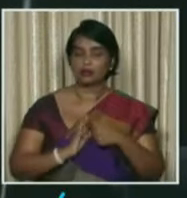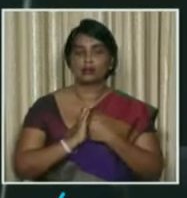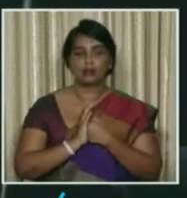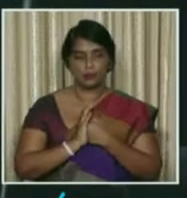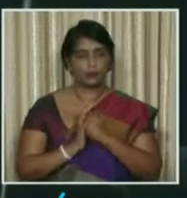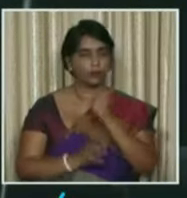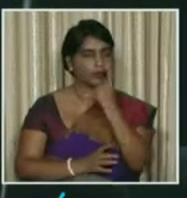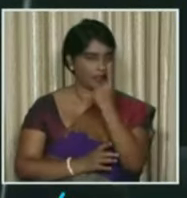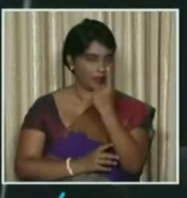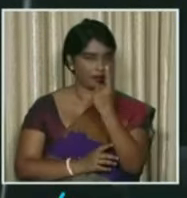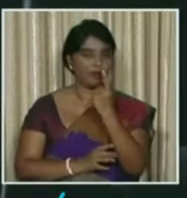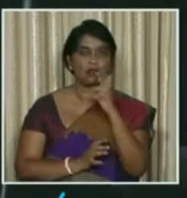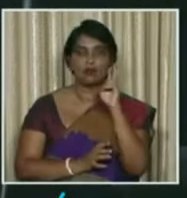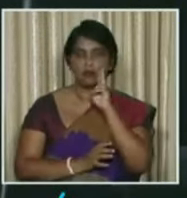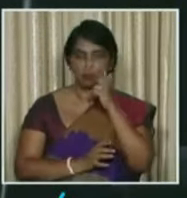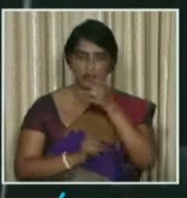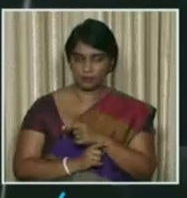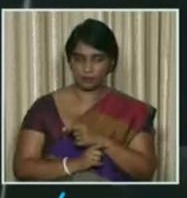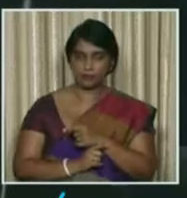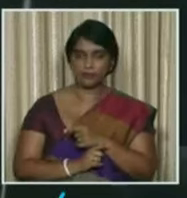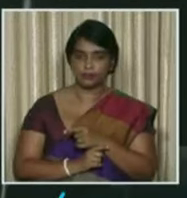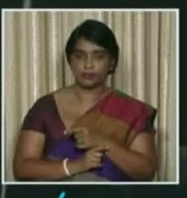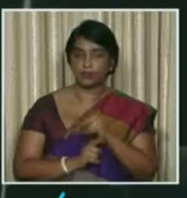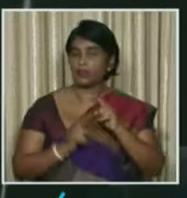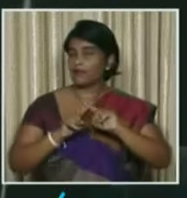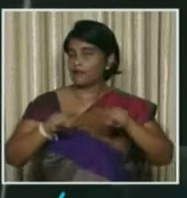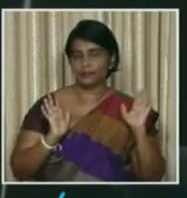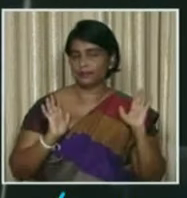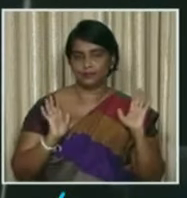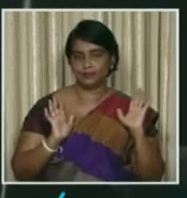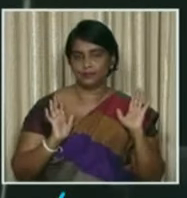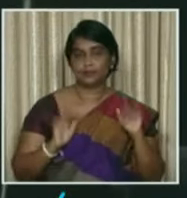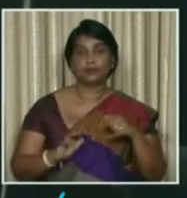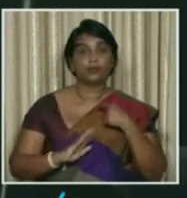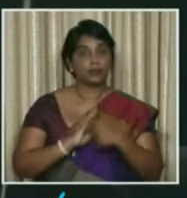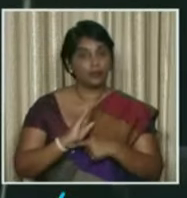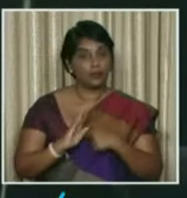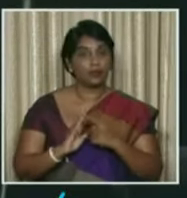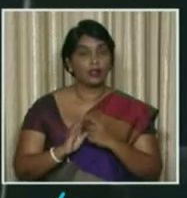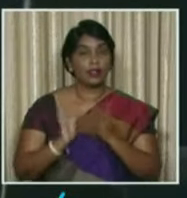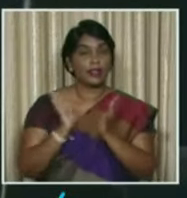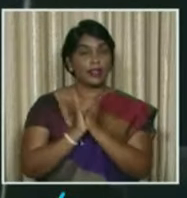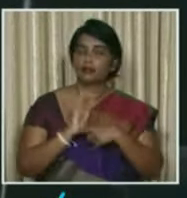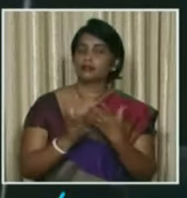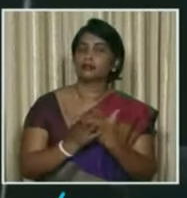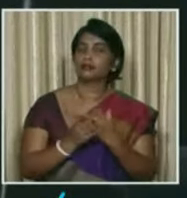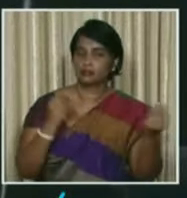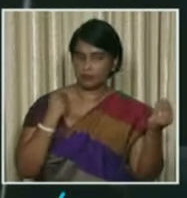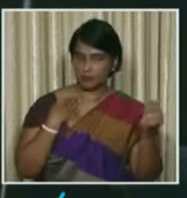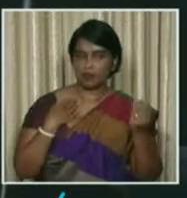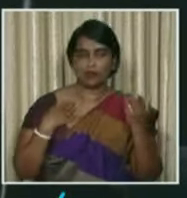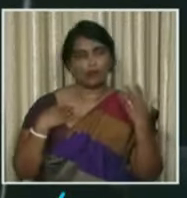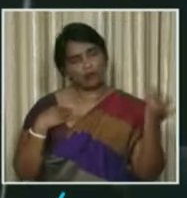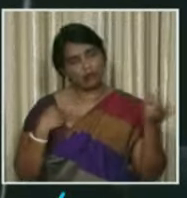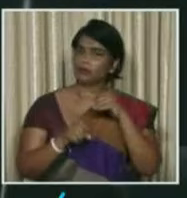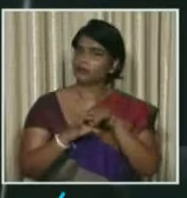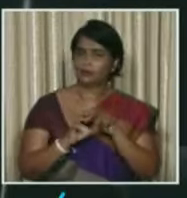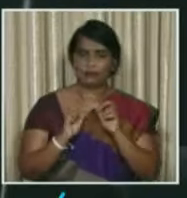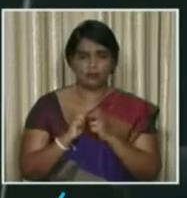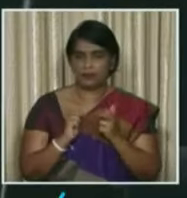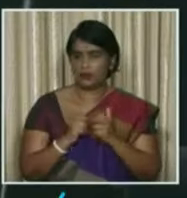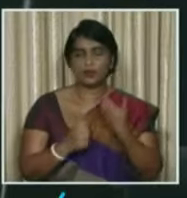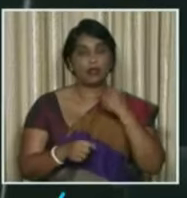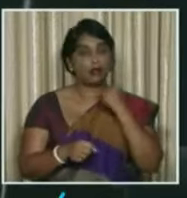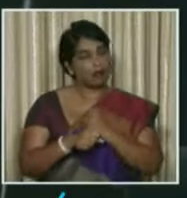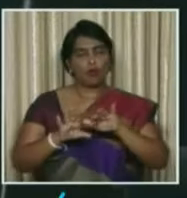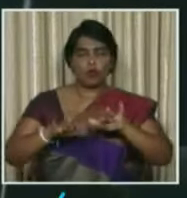එකම දෙයකට රයින් වික්‍රමසිංහ ජනාධිපතිතුමාට. මේ වෙන කිසිවක් හින්දා නෙවෙයි මේ රටේ කැලෑ නීතිය අයින් කරපු එක ගැන. කවුරු ආණ්ඩු කරුවත් කමක් නැහැ. ආණ්ඩු